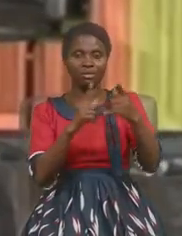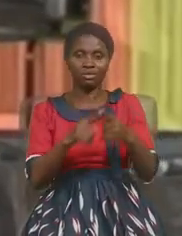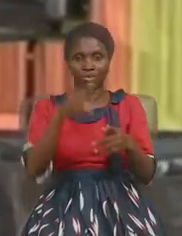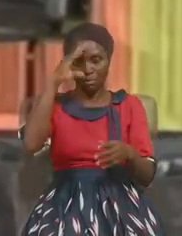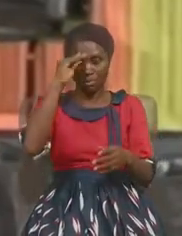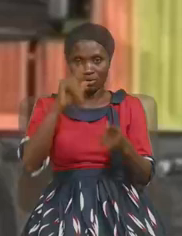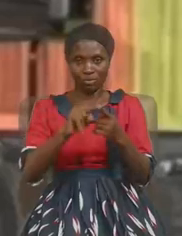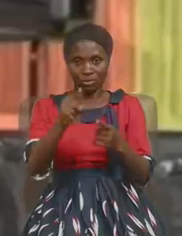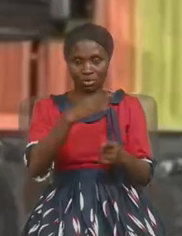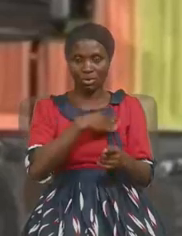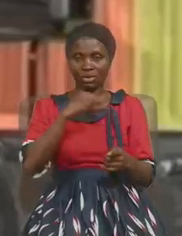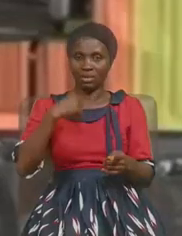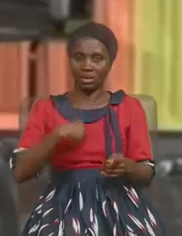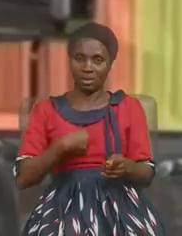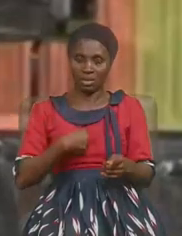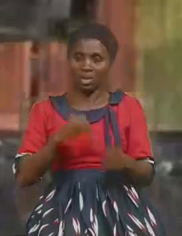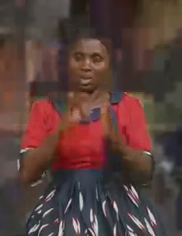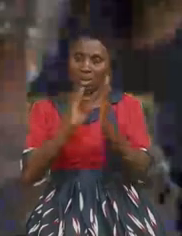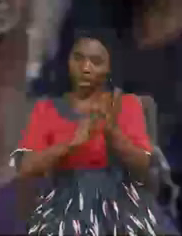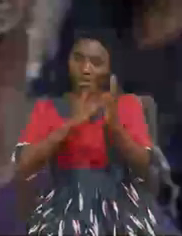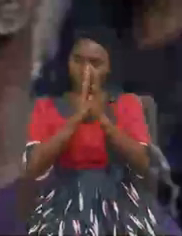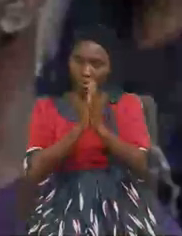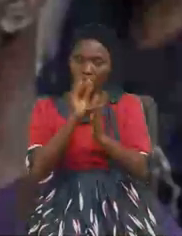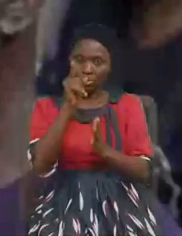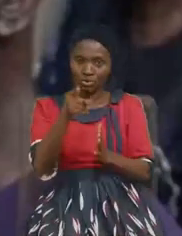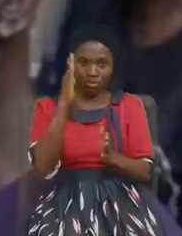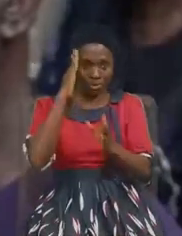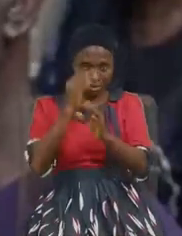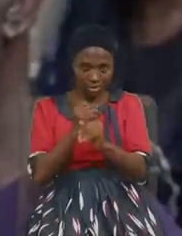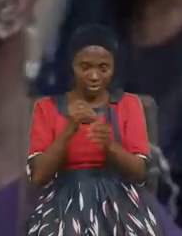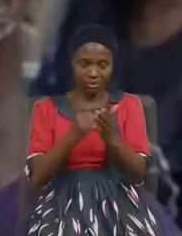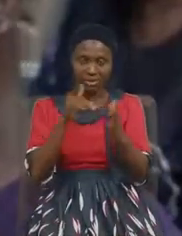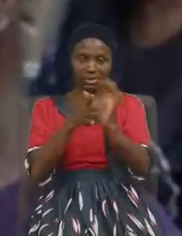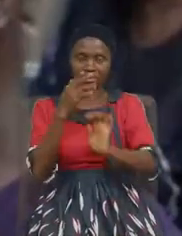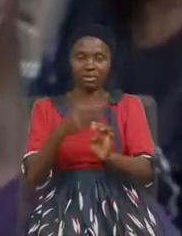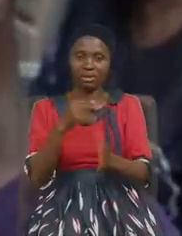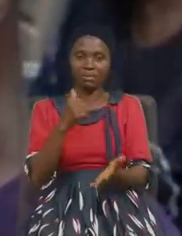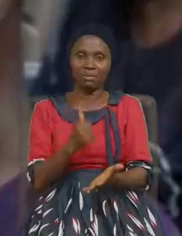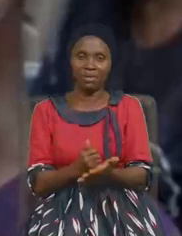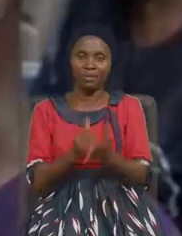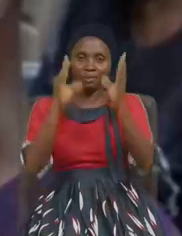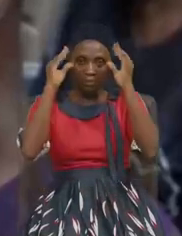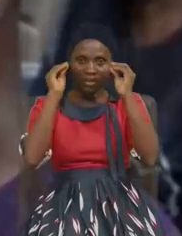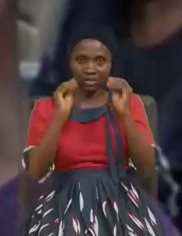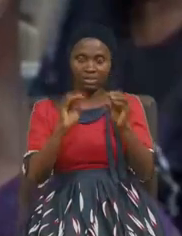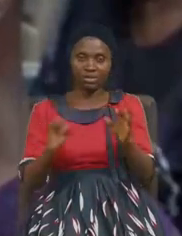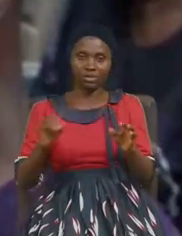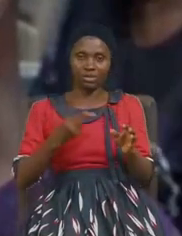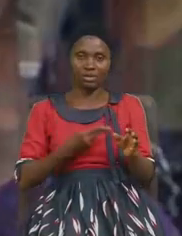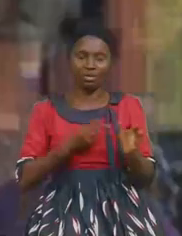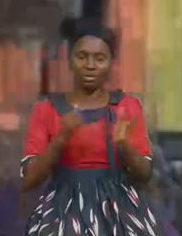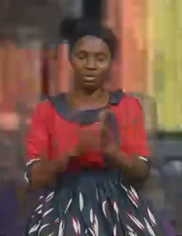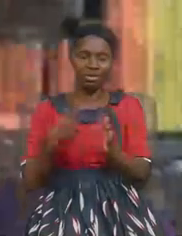t'a été manifestée. Je prie que tu la reçoives au nom de Jésus. Elle nous enseigne à renoncer à